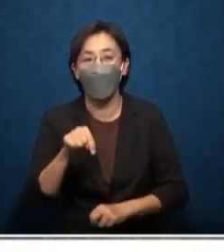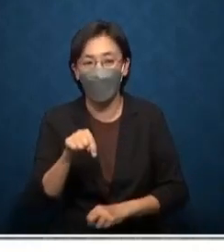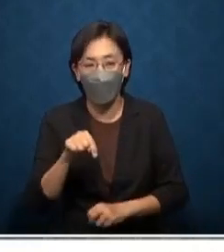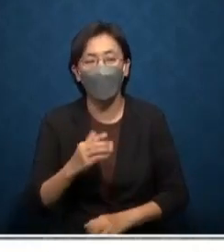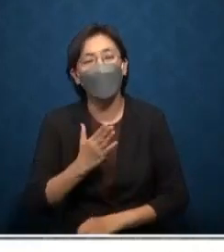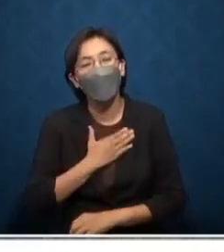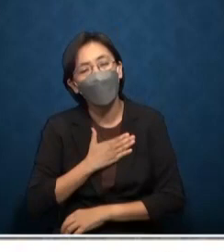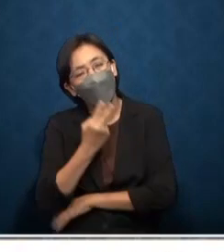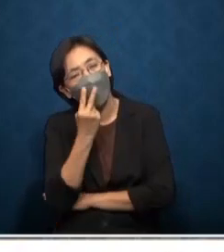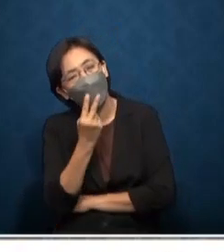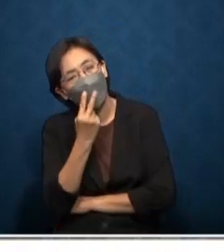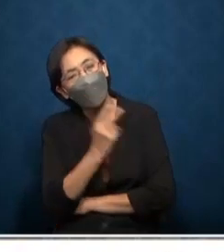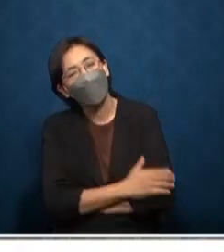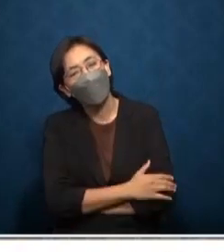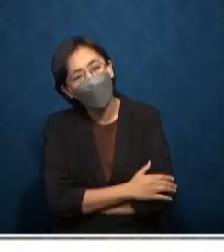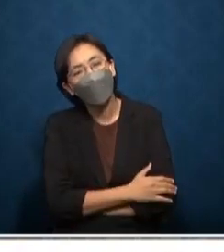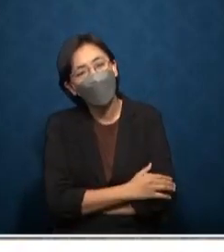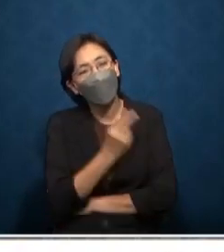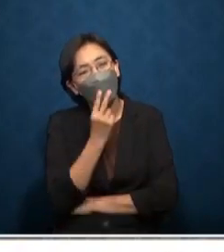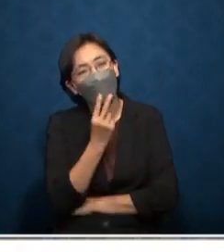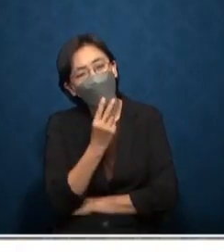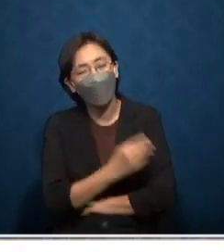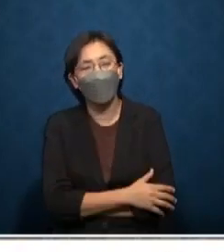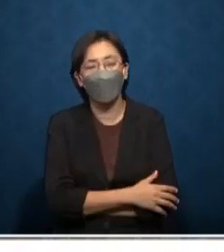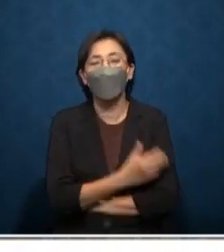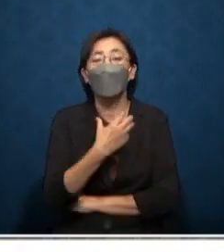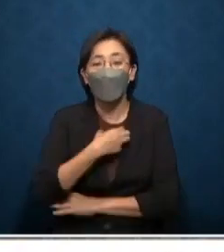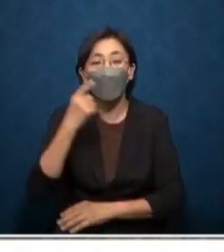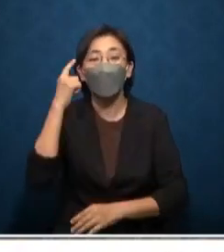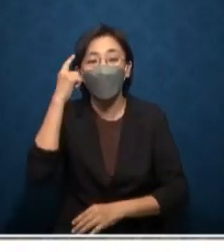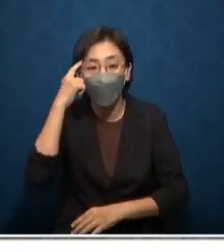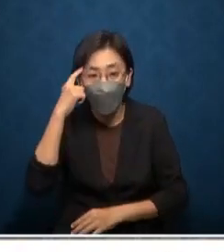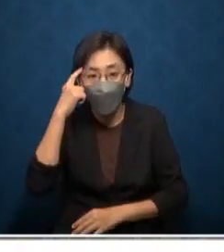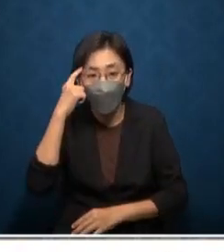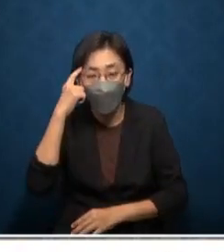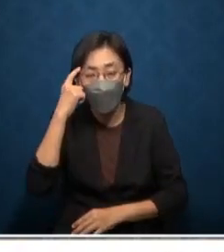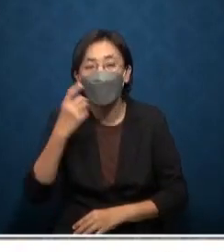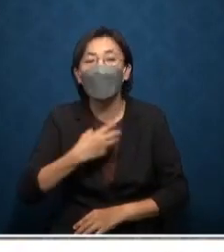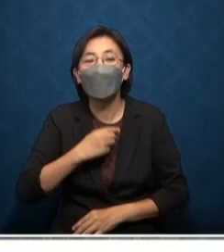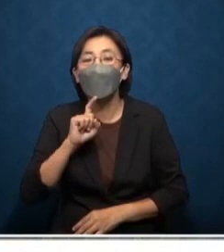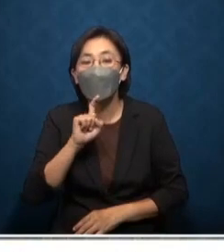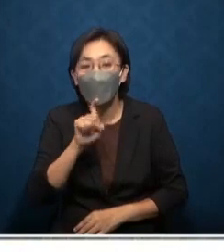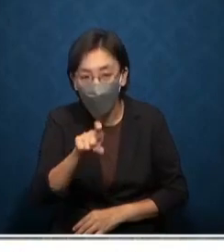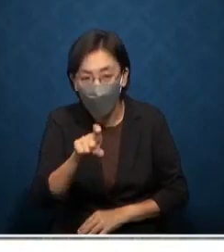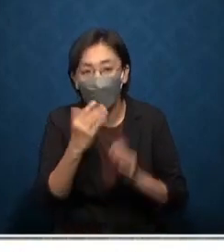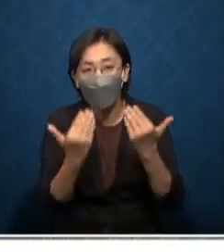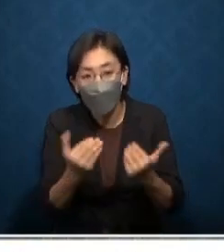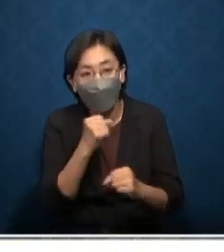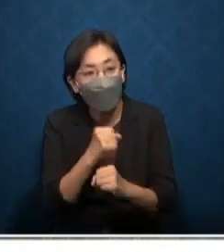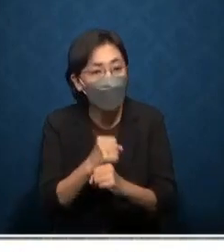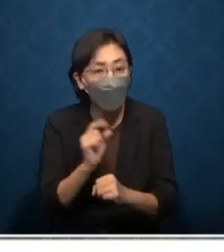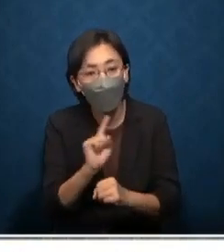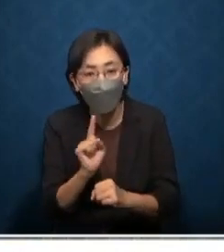ผมก็เฝ้ามองอยู่ครับจึงอยากจะรู้และอยากจะดำเนินอยากจะทราบการดำเนินการของท่าน